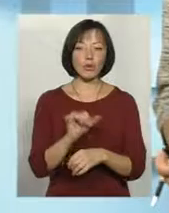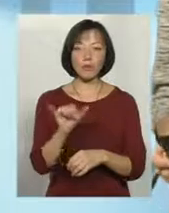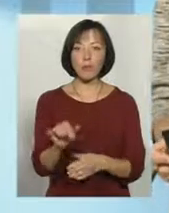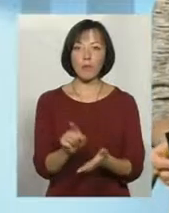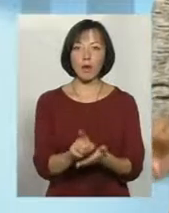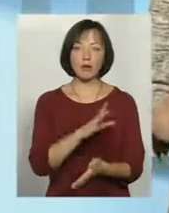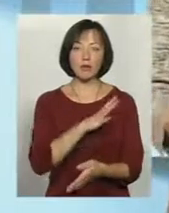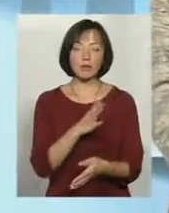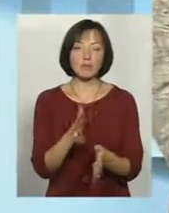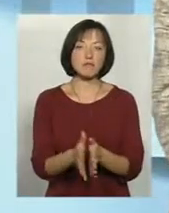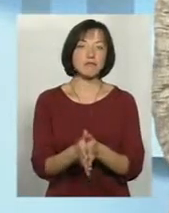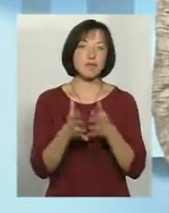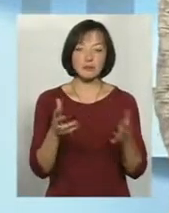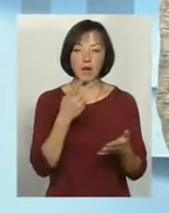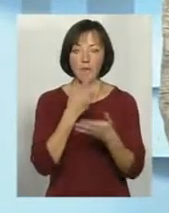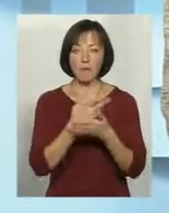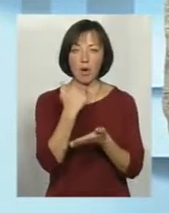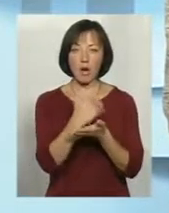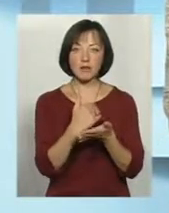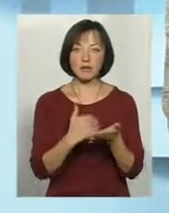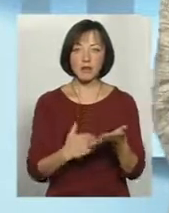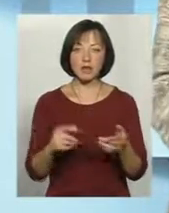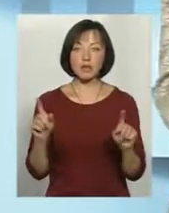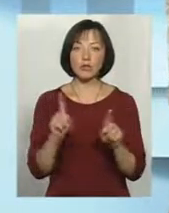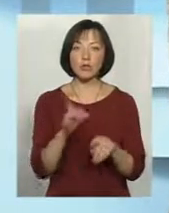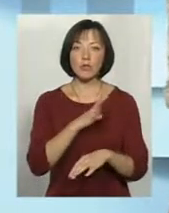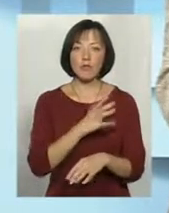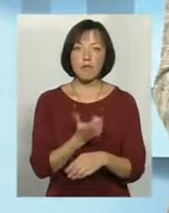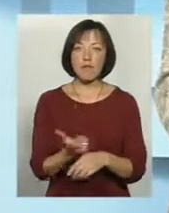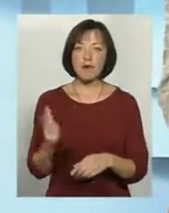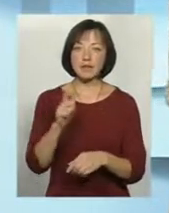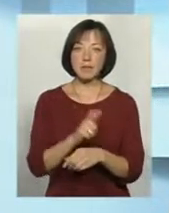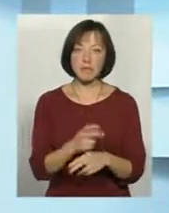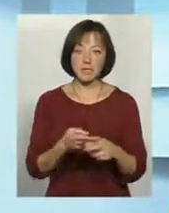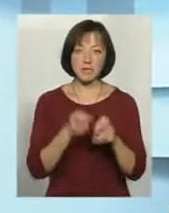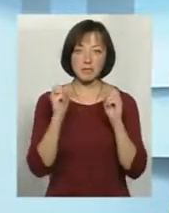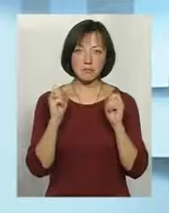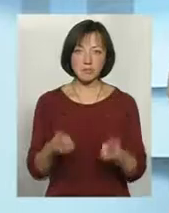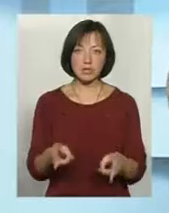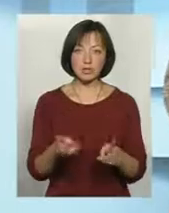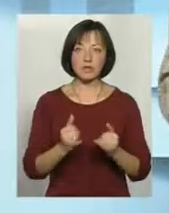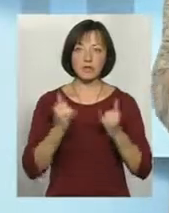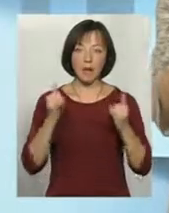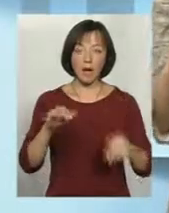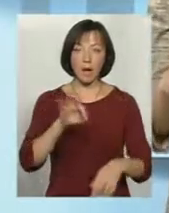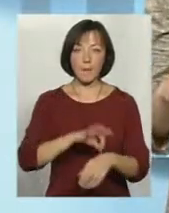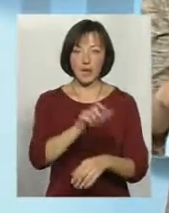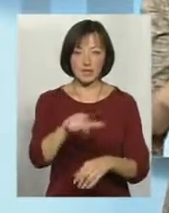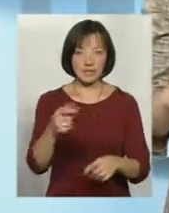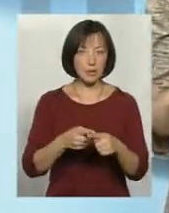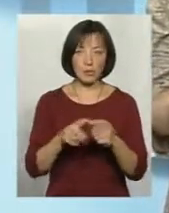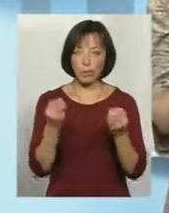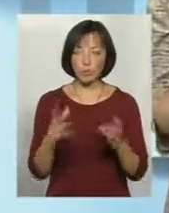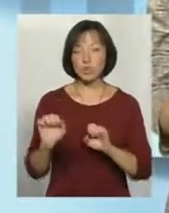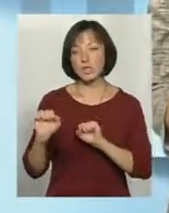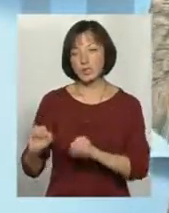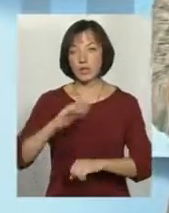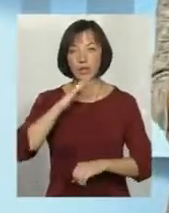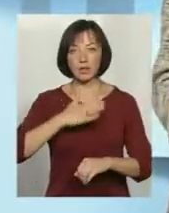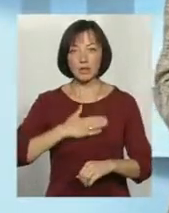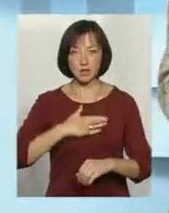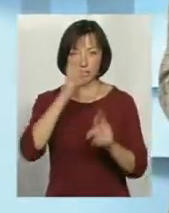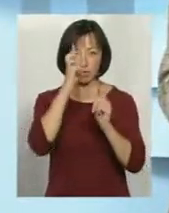мають бути максимальні показники для того, аби він був максимально безпечний для пацієнтів. Тому що це не просто захисники нашої вітчизни,